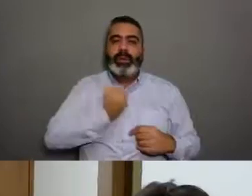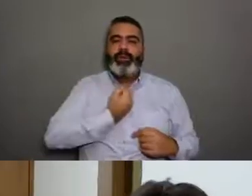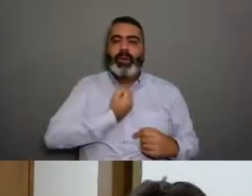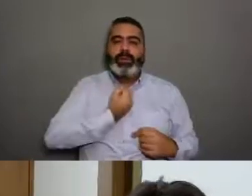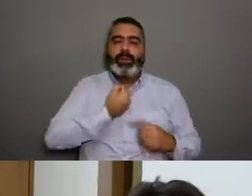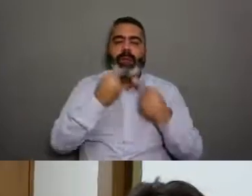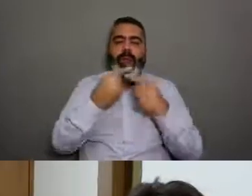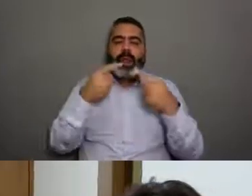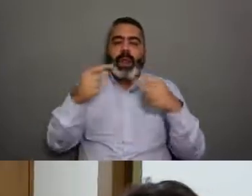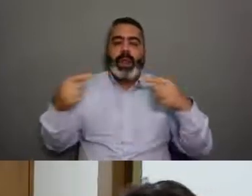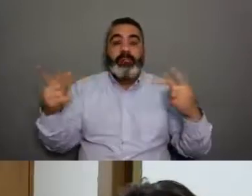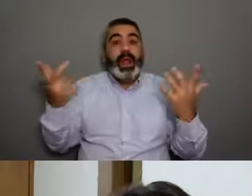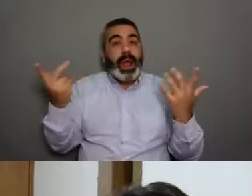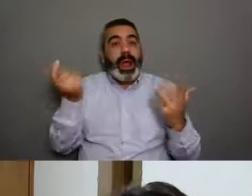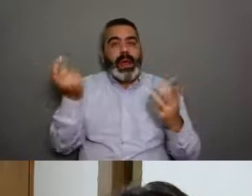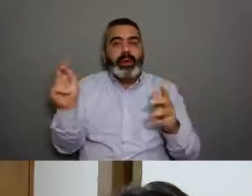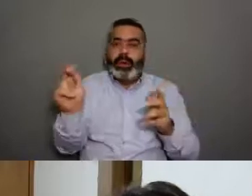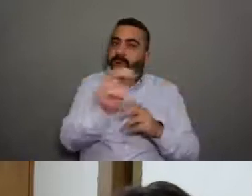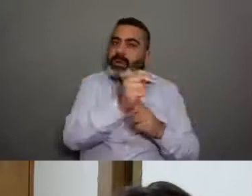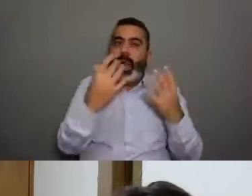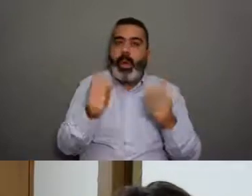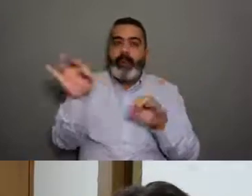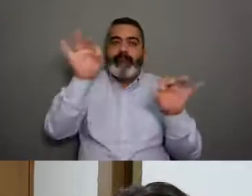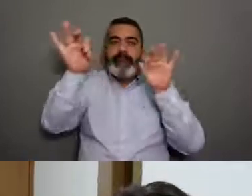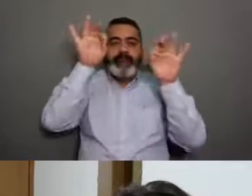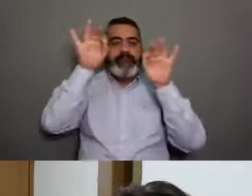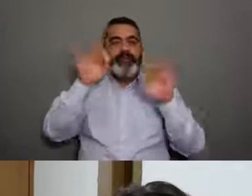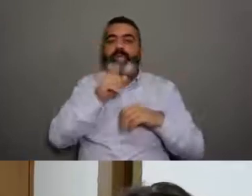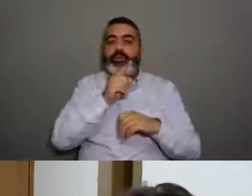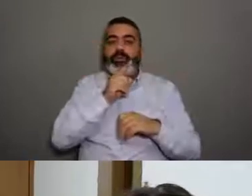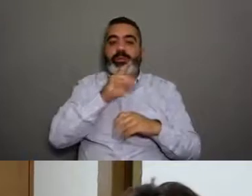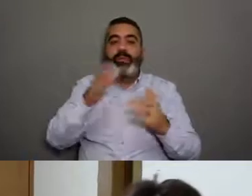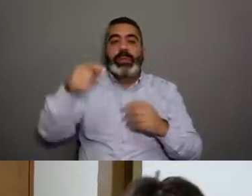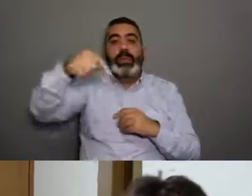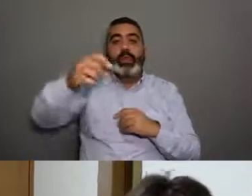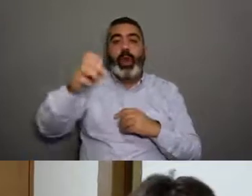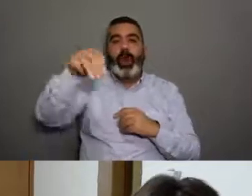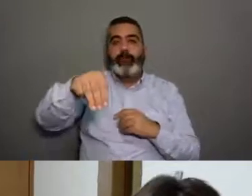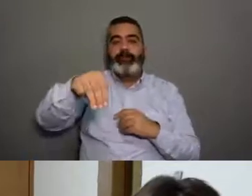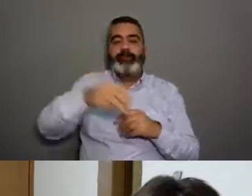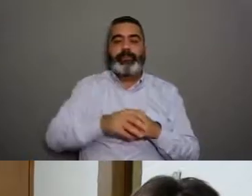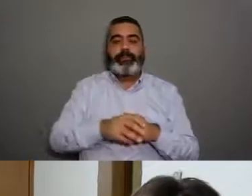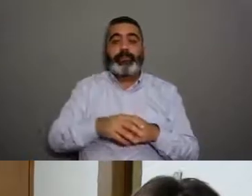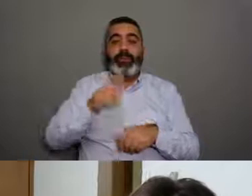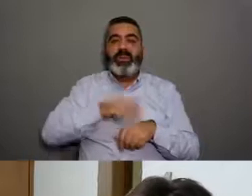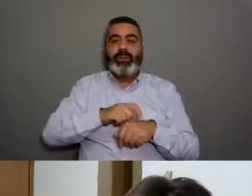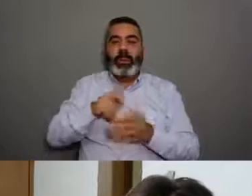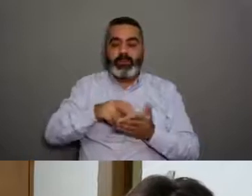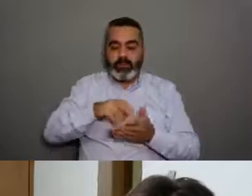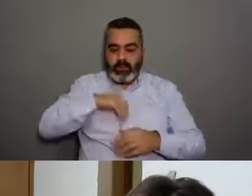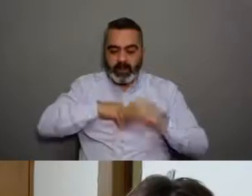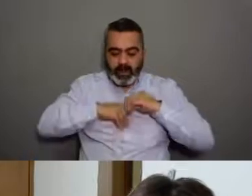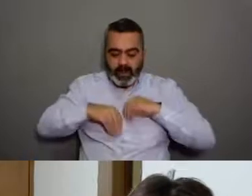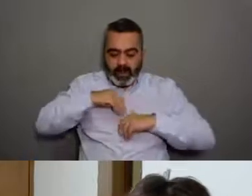ταυτότητες, αλλά και κοινά στοιχεία που όπως και στην περίπτωση του Τόμ, όταν τα κρατάς μέσα σου και